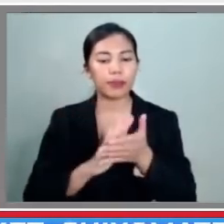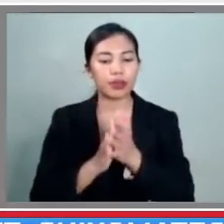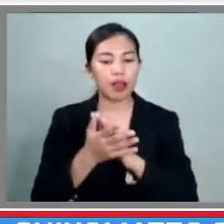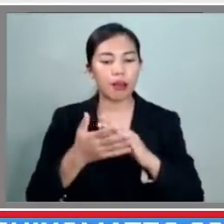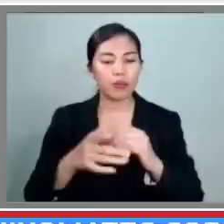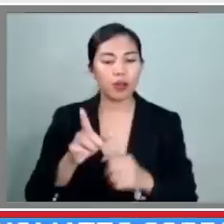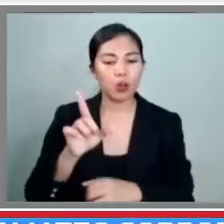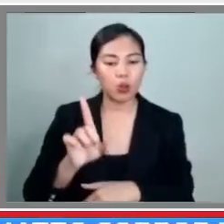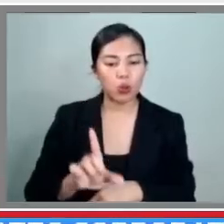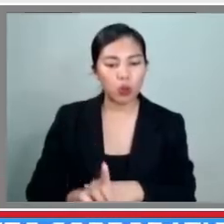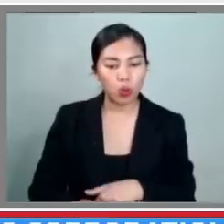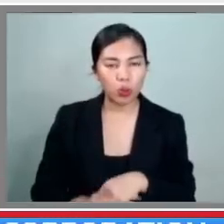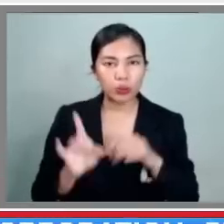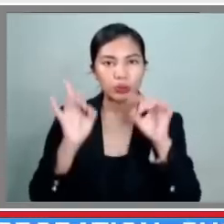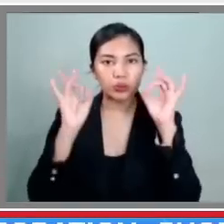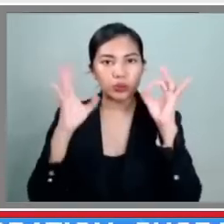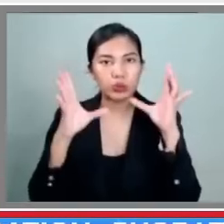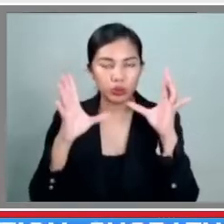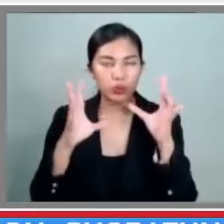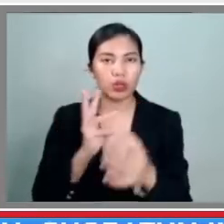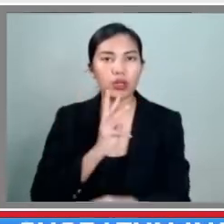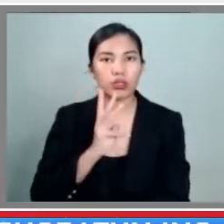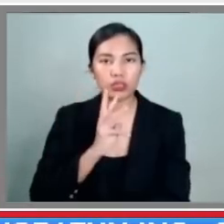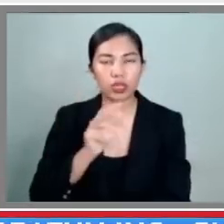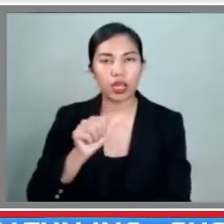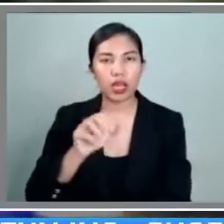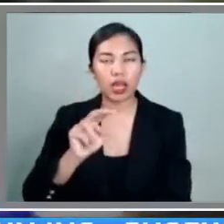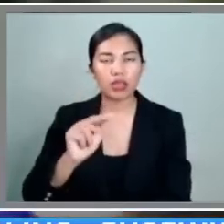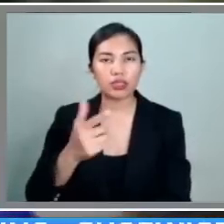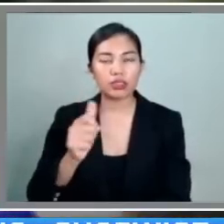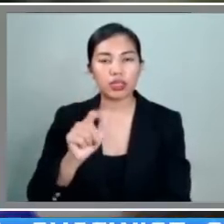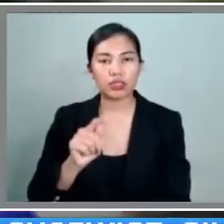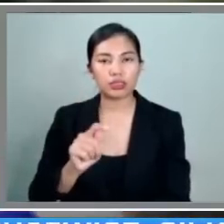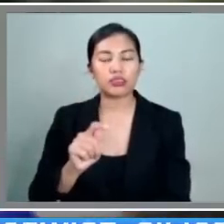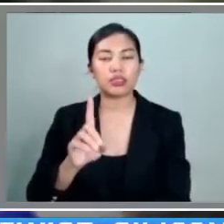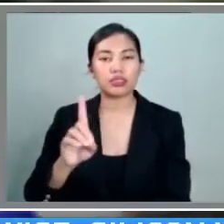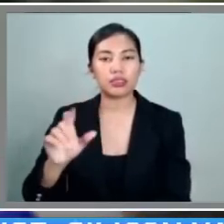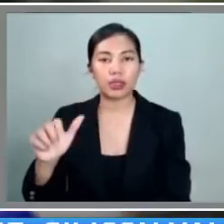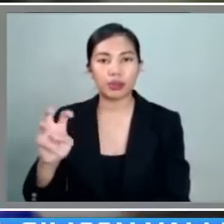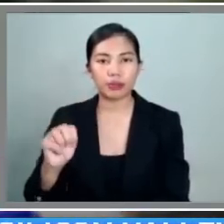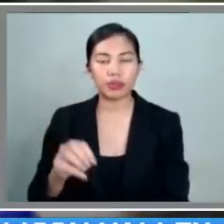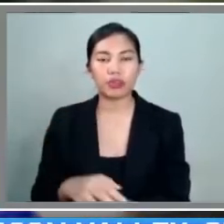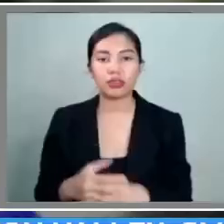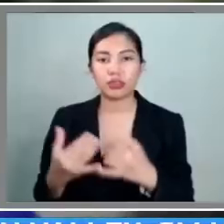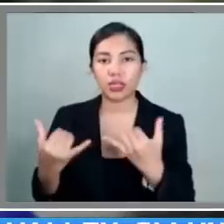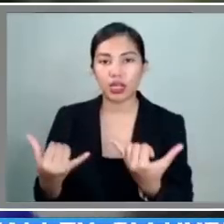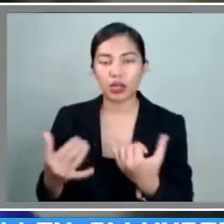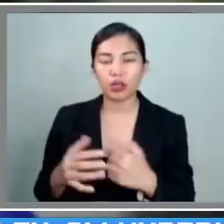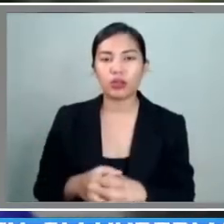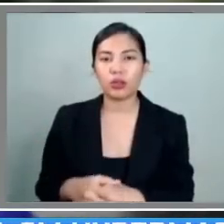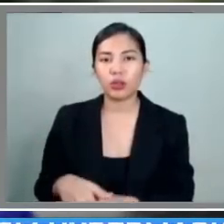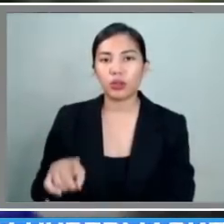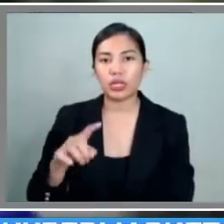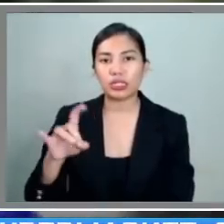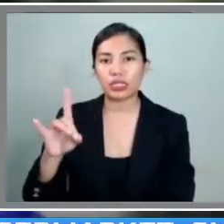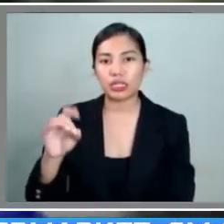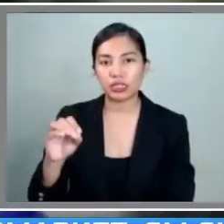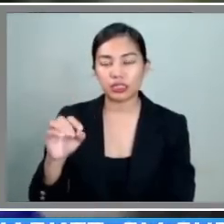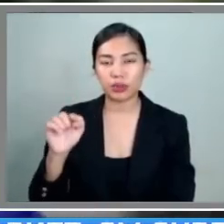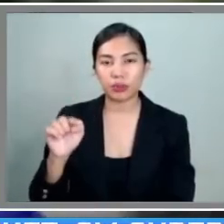Dam? Actually, Rafi, ang elevation ngayon ng Angat Dam is nasa 180.84 meters.